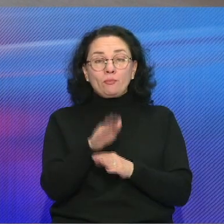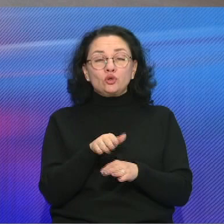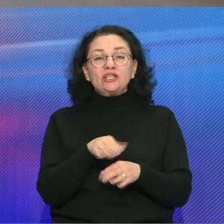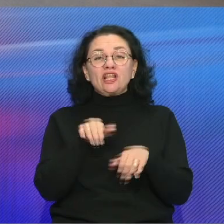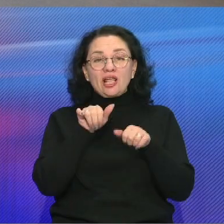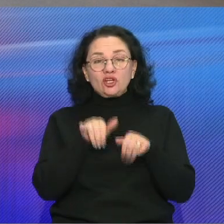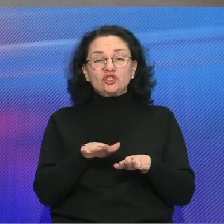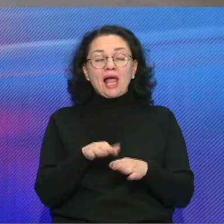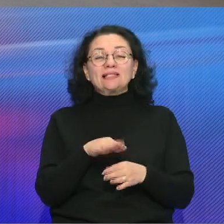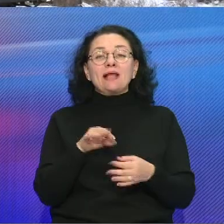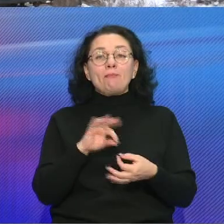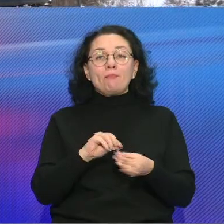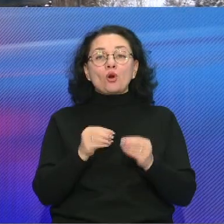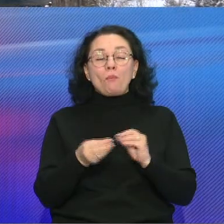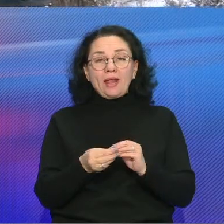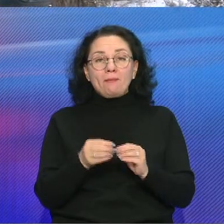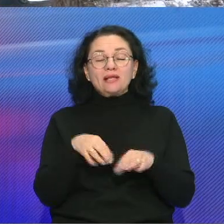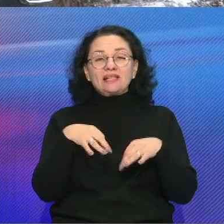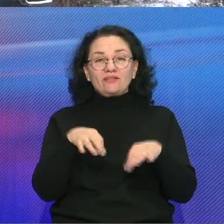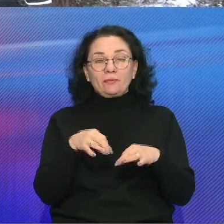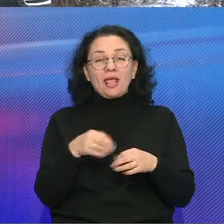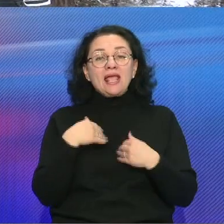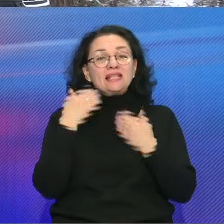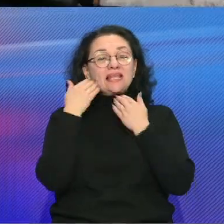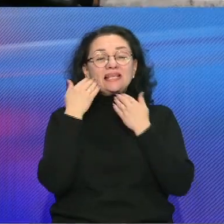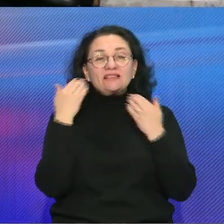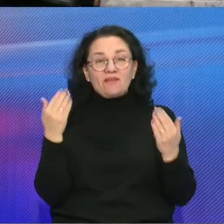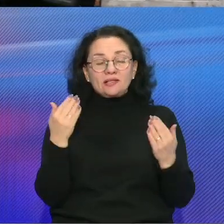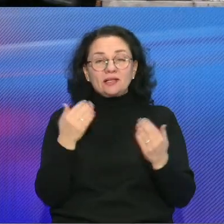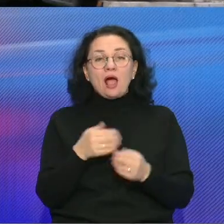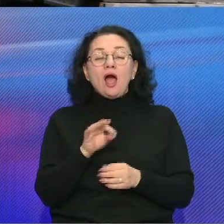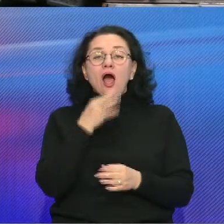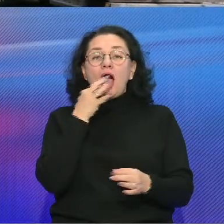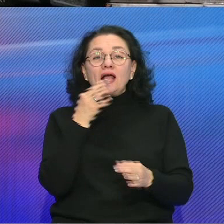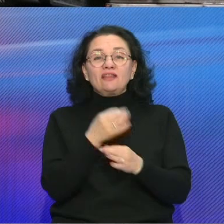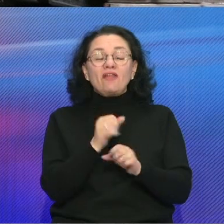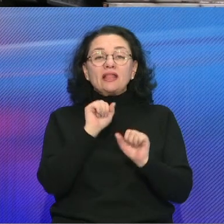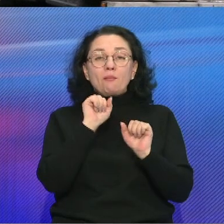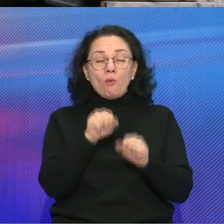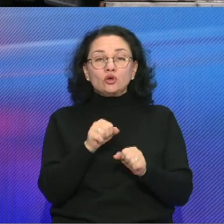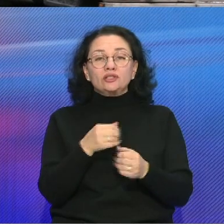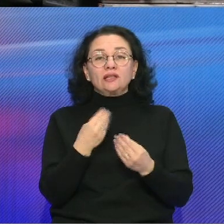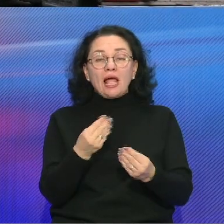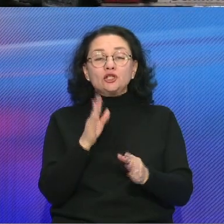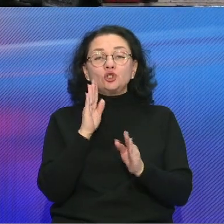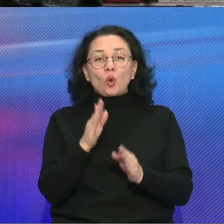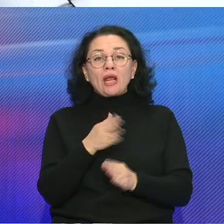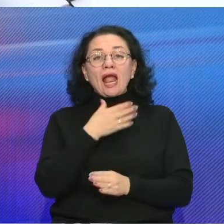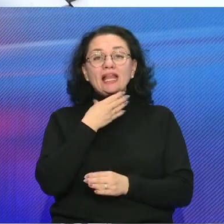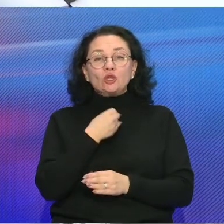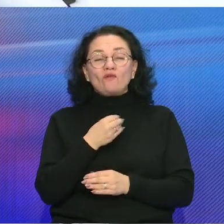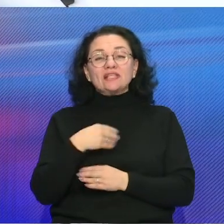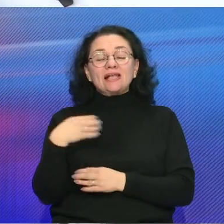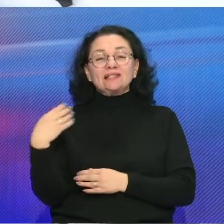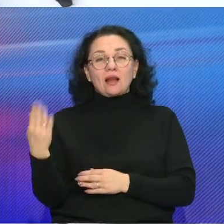на мяже с Евросоюзом, не ведают ни белорусские пограничники, ни водители. Отказ может дать только сумежный бок, але там молчать и протягивают